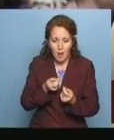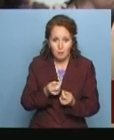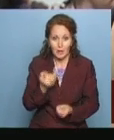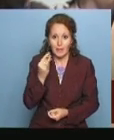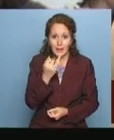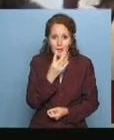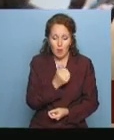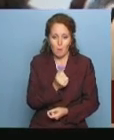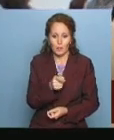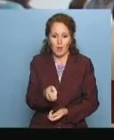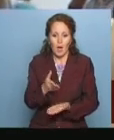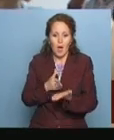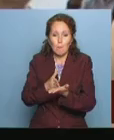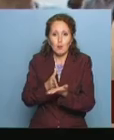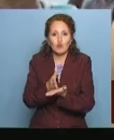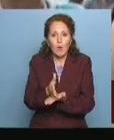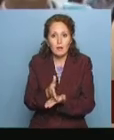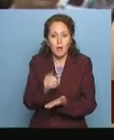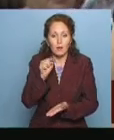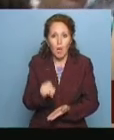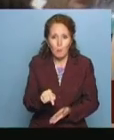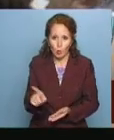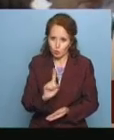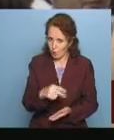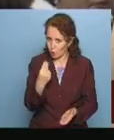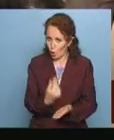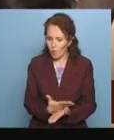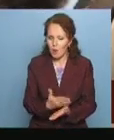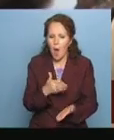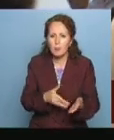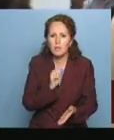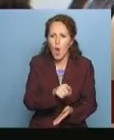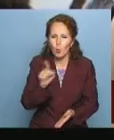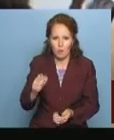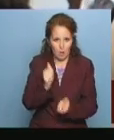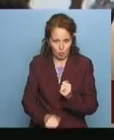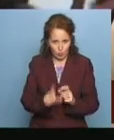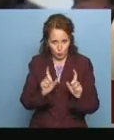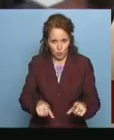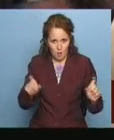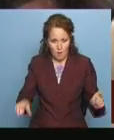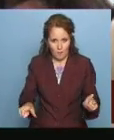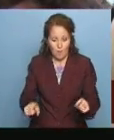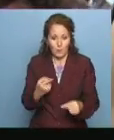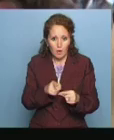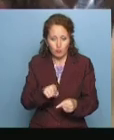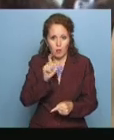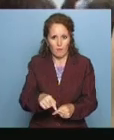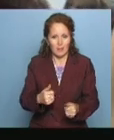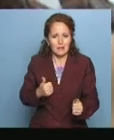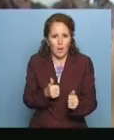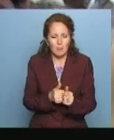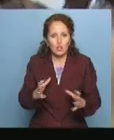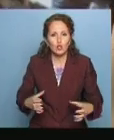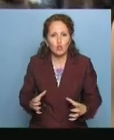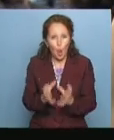обращается к тому, что дорого абсолютно каждому человеку. То, что каждый человек стремится сохранить во что бы то